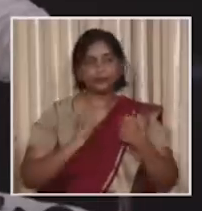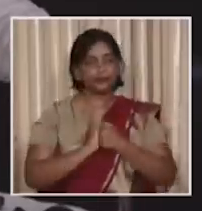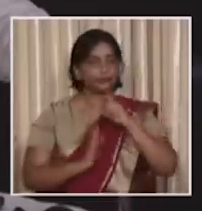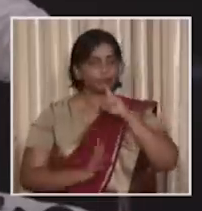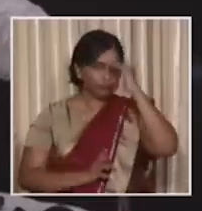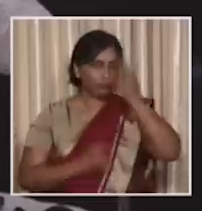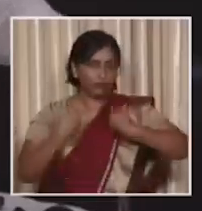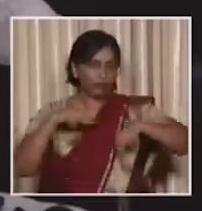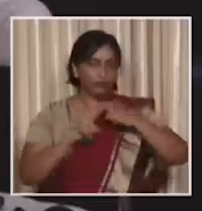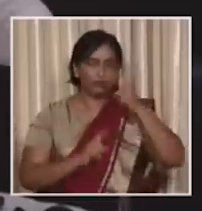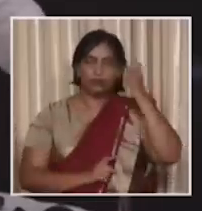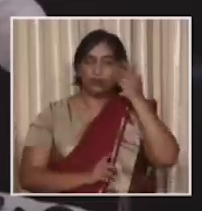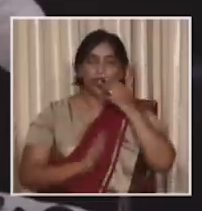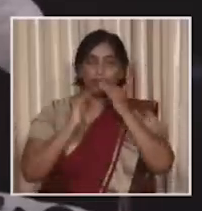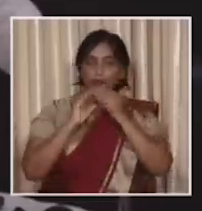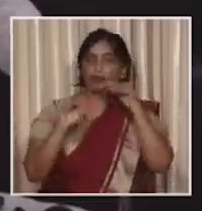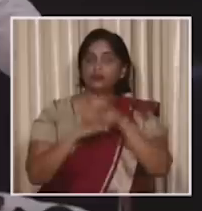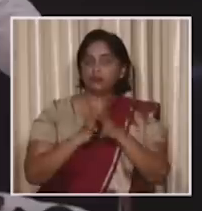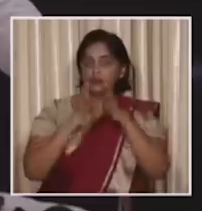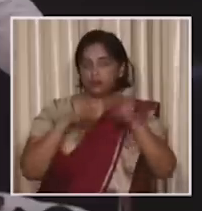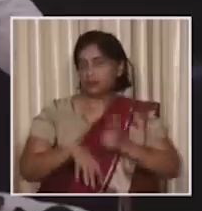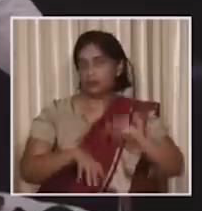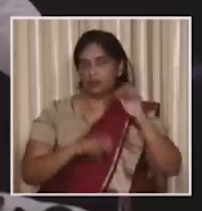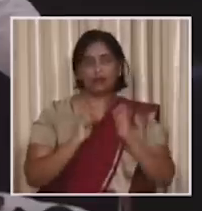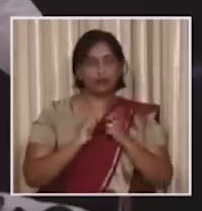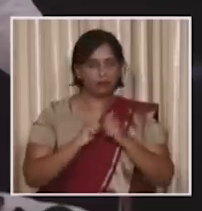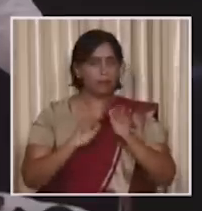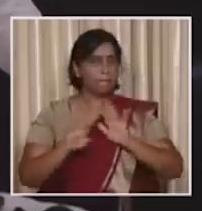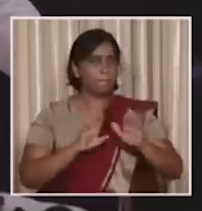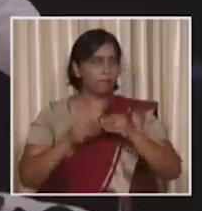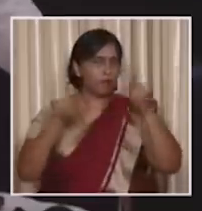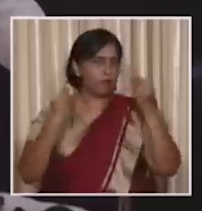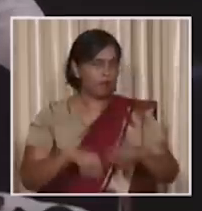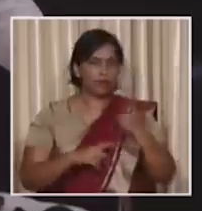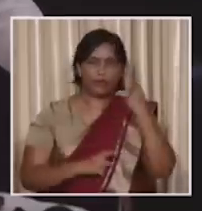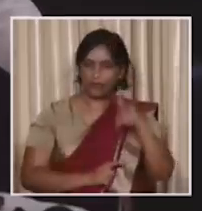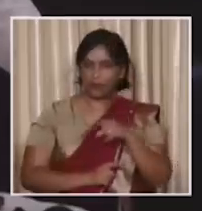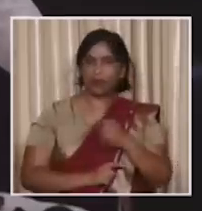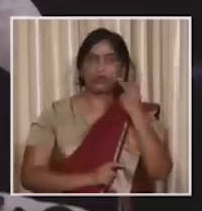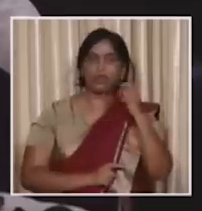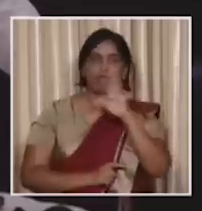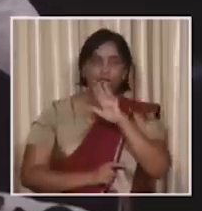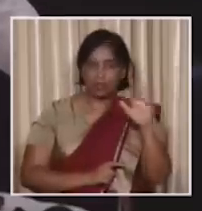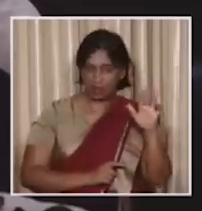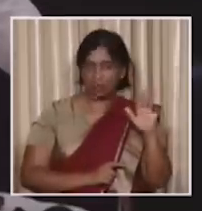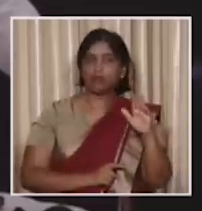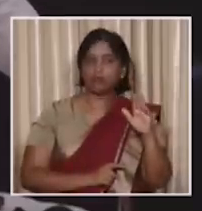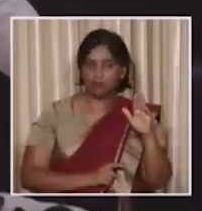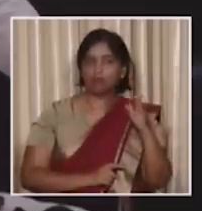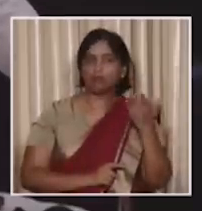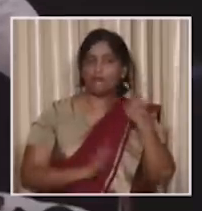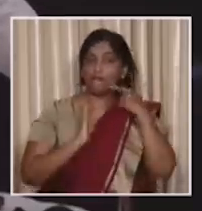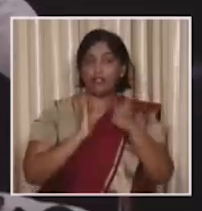කතානායක අප කවුරුත් දන්නවා පාසල් පද්ධති විශාල අවදානමක් මුහුණ දී තිබෙන මේ පරිපාලන බිඳවැටීම නිසා 2019 විභාගයේ තිල තිබෙන